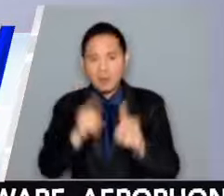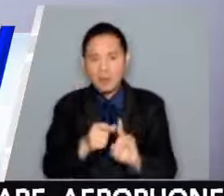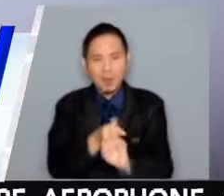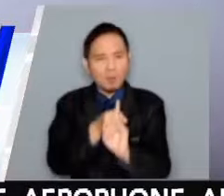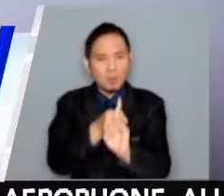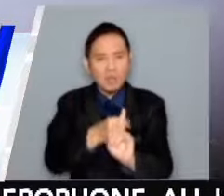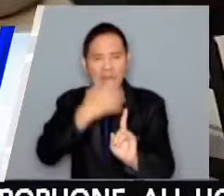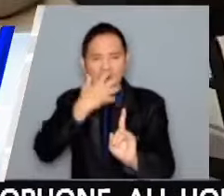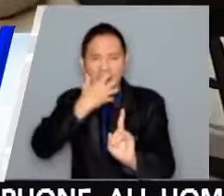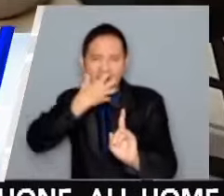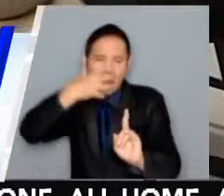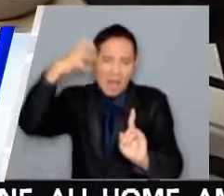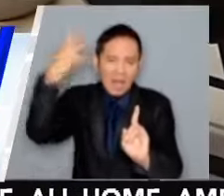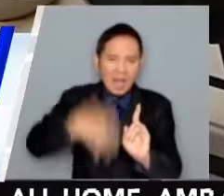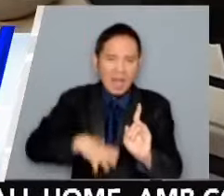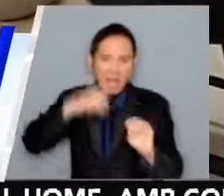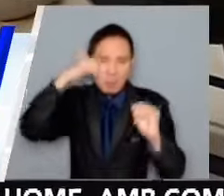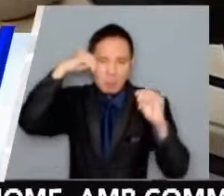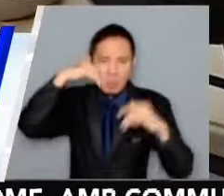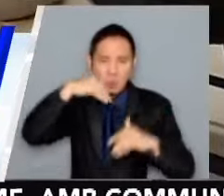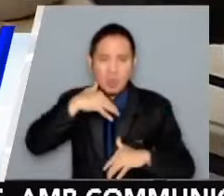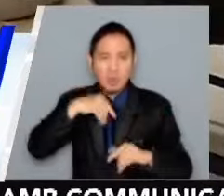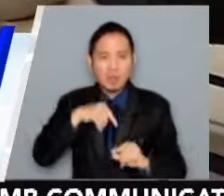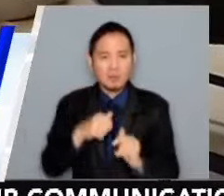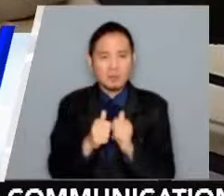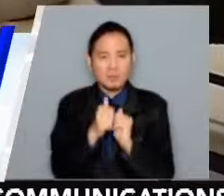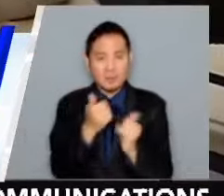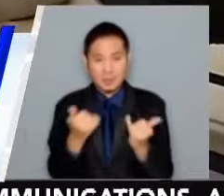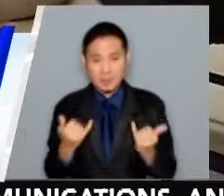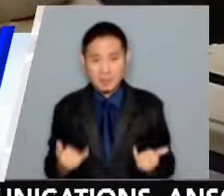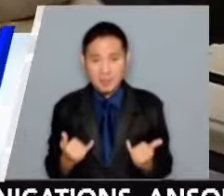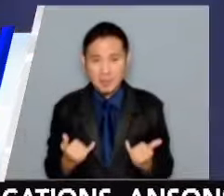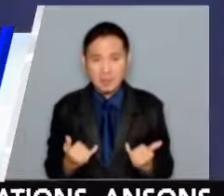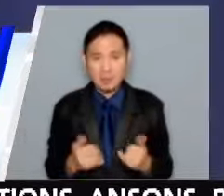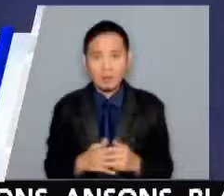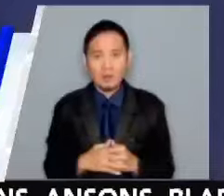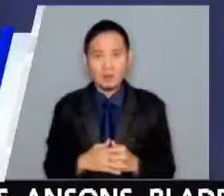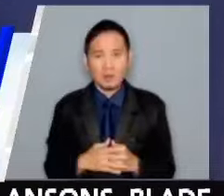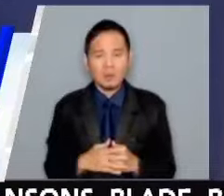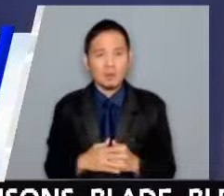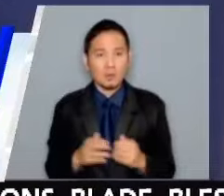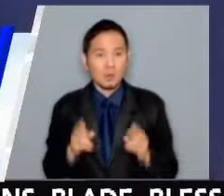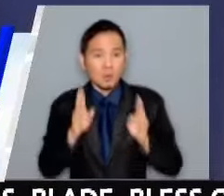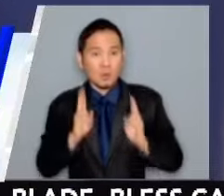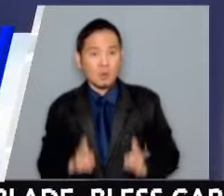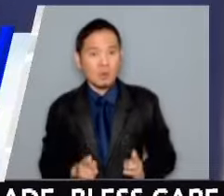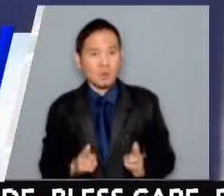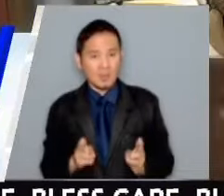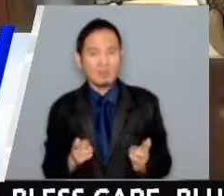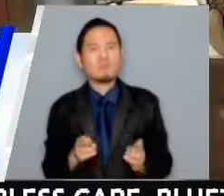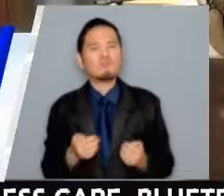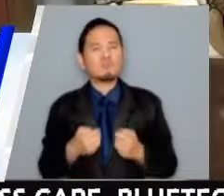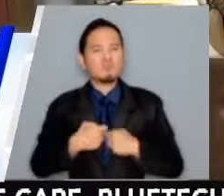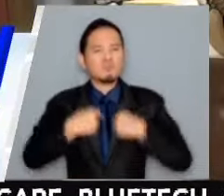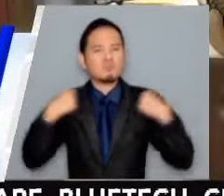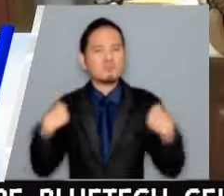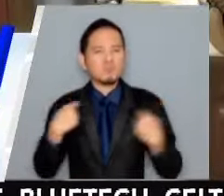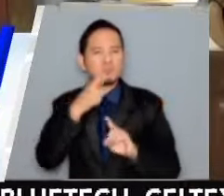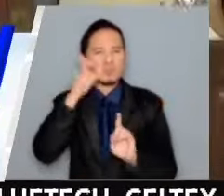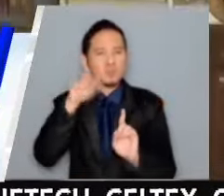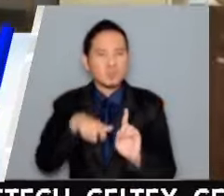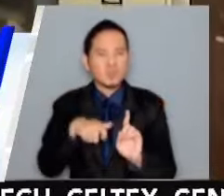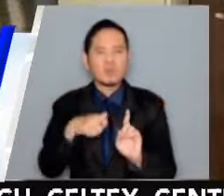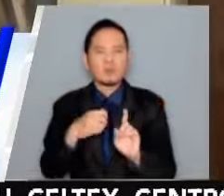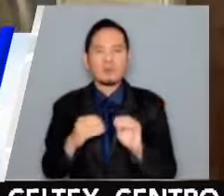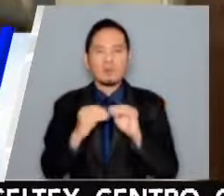paaralan. At pinapayagan din natin ngayon ang hindi pagsusuot ng uniforme kung meron man silang uniforme para mas maging komportable at